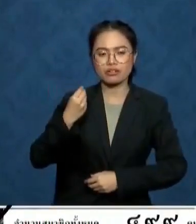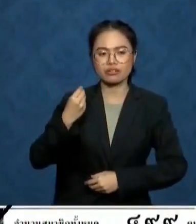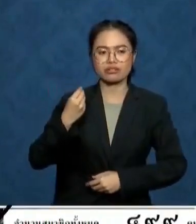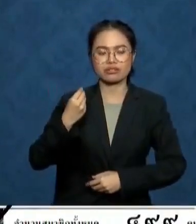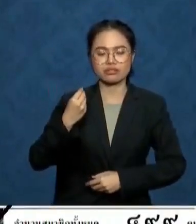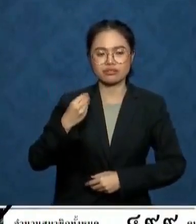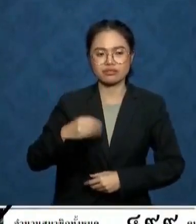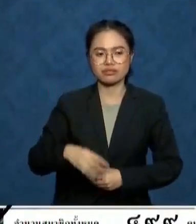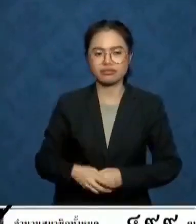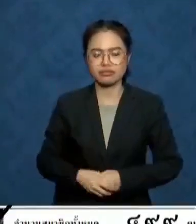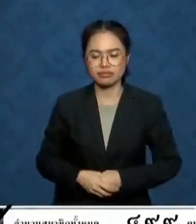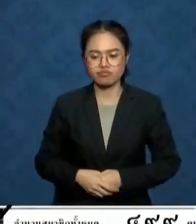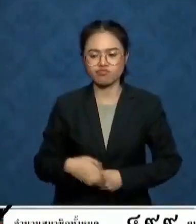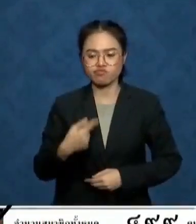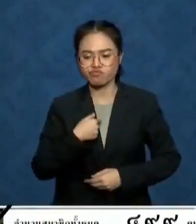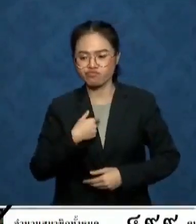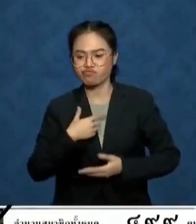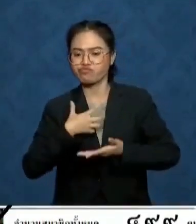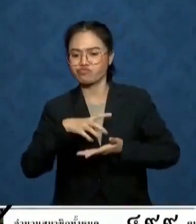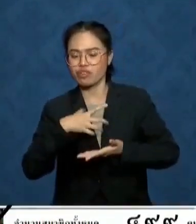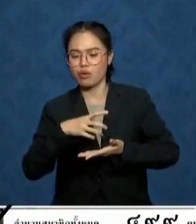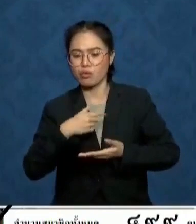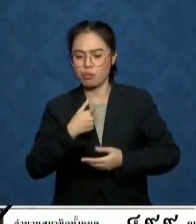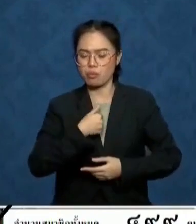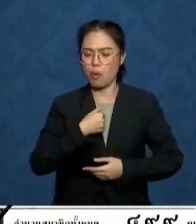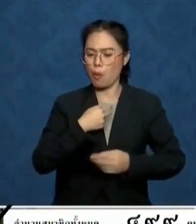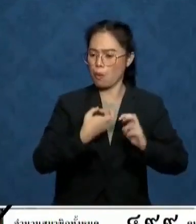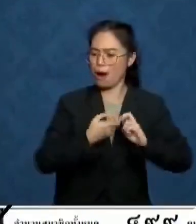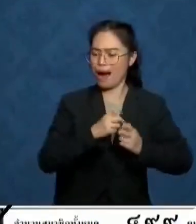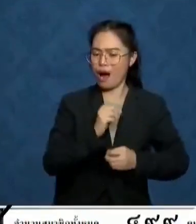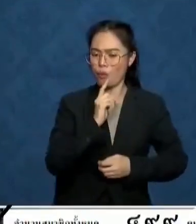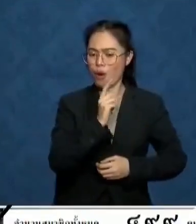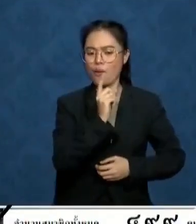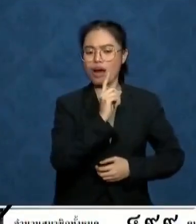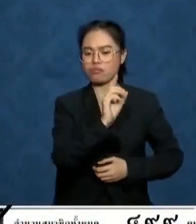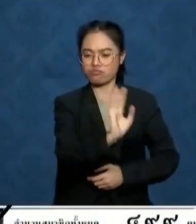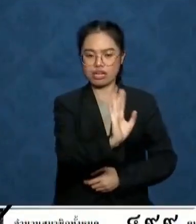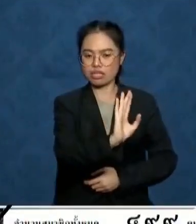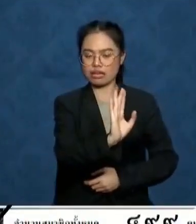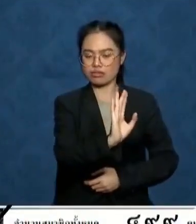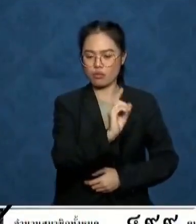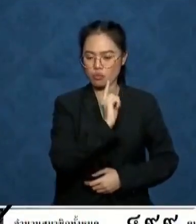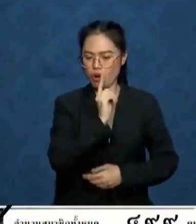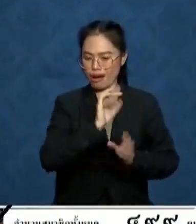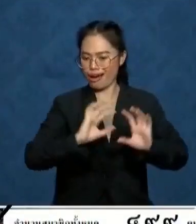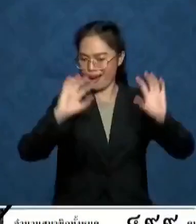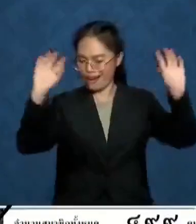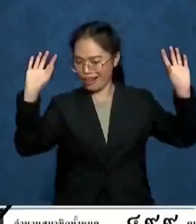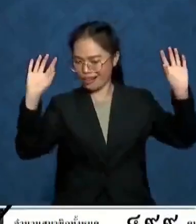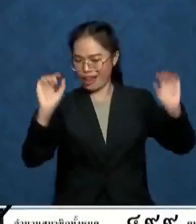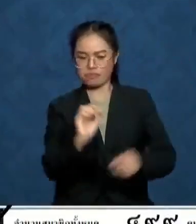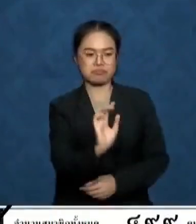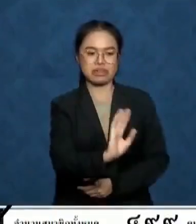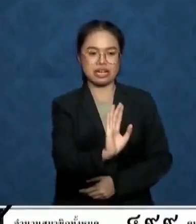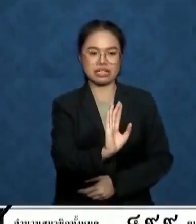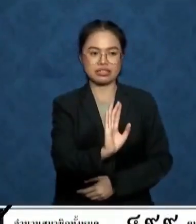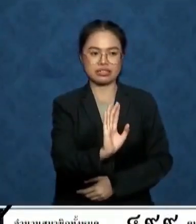ปีพูดแบบนี้ผมไม่ได้มีปัญหาผมไม่ได้โทษหน่วยงานราชการนะครับ